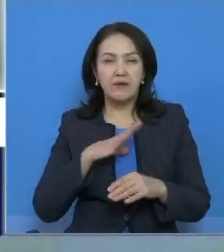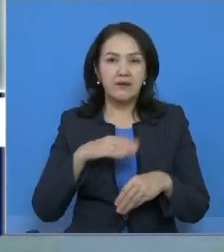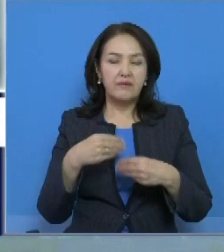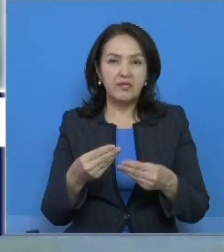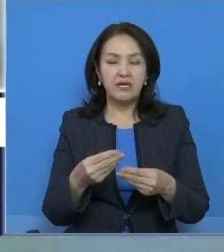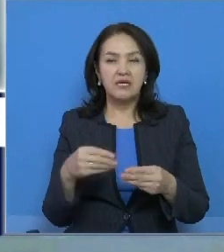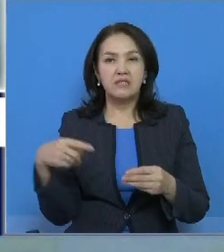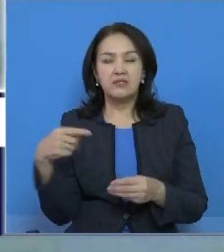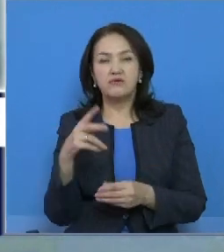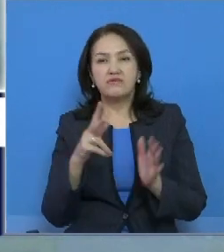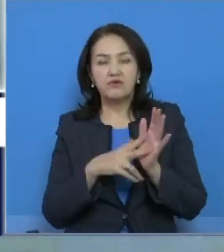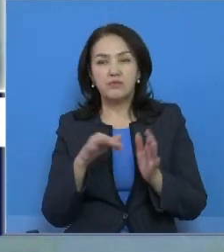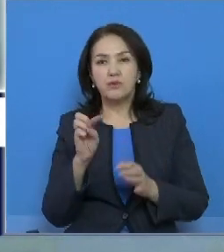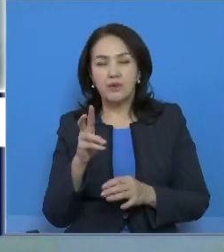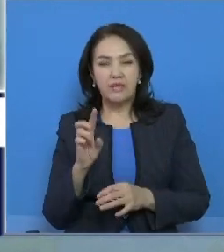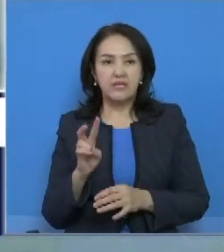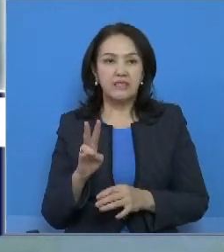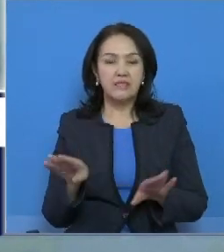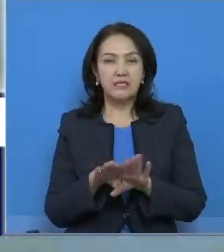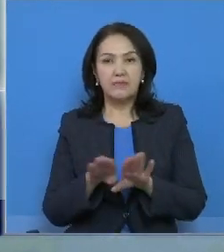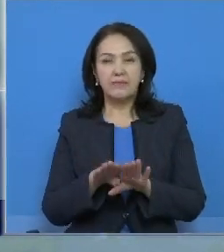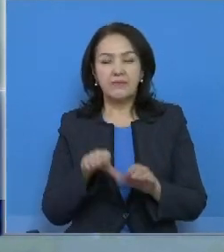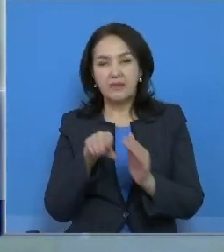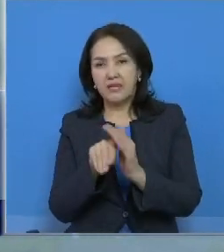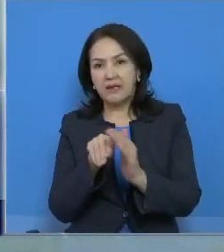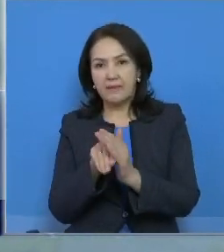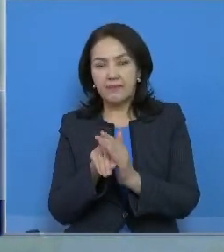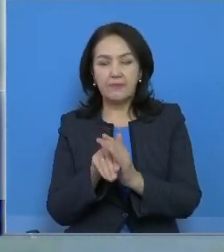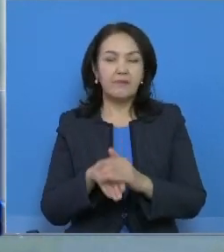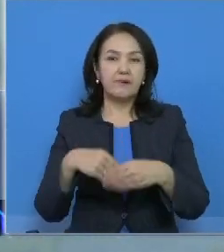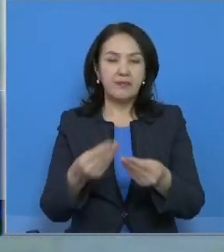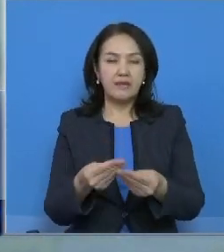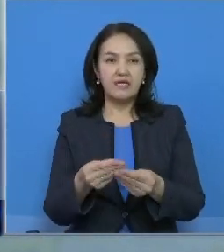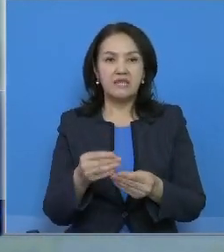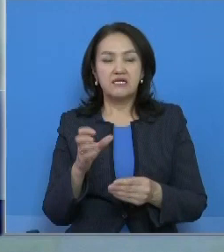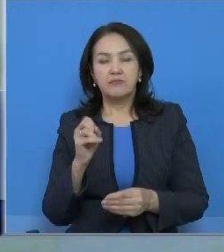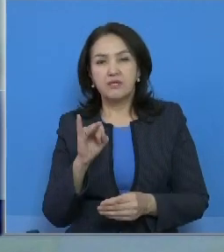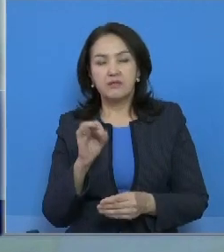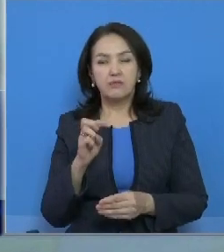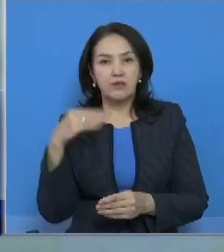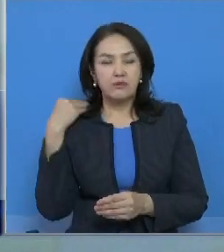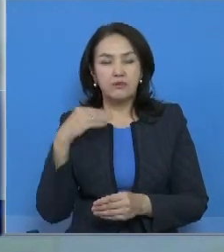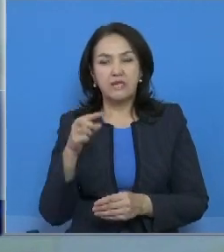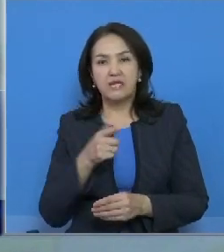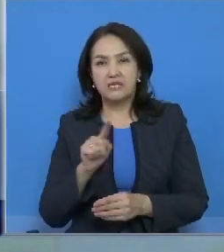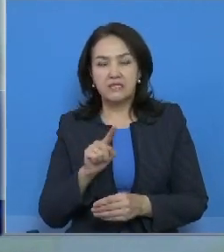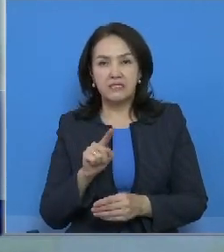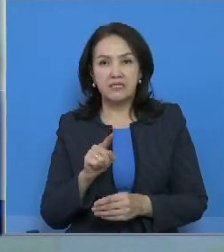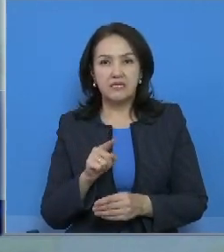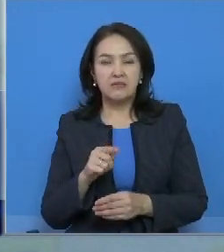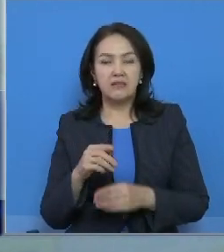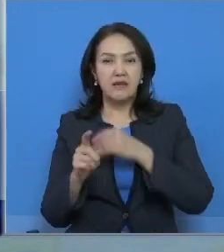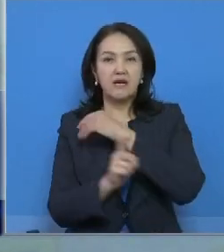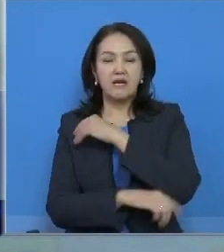1.08 тонн также дополнительные объём выделенный 7 акрилом на ГАЗ наконец